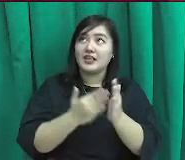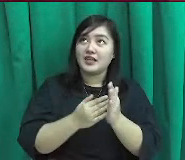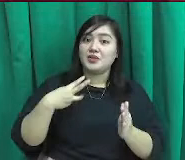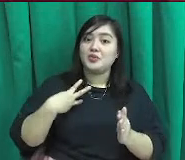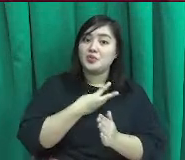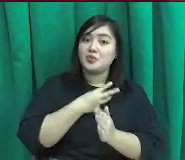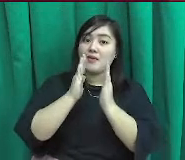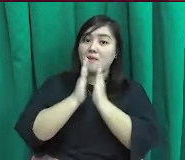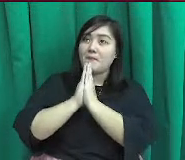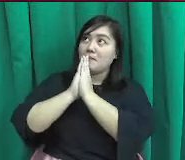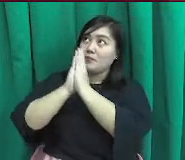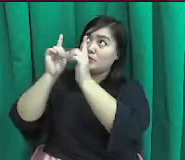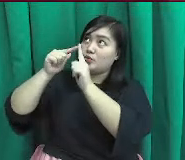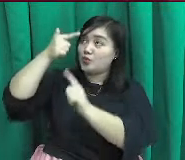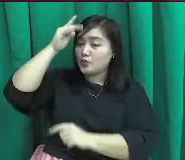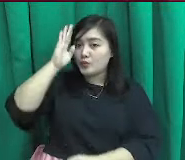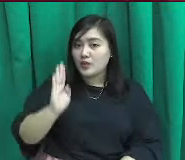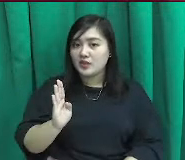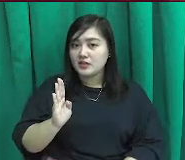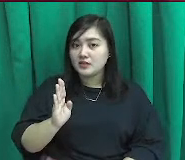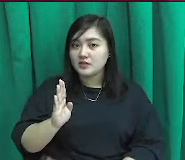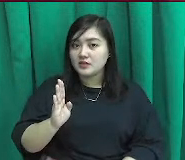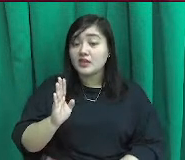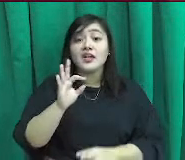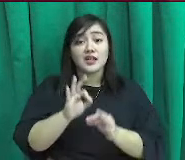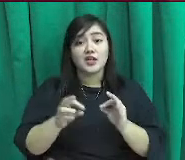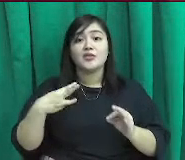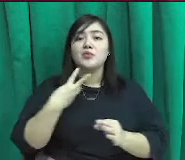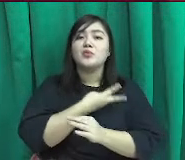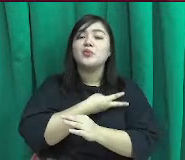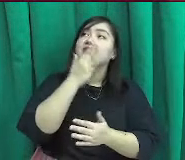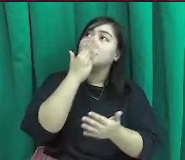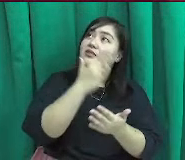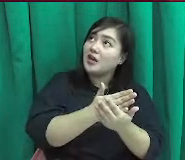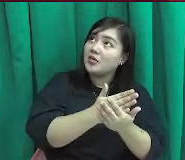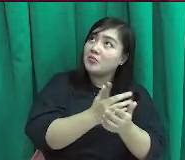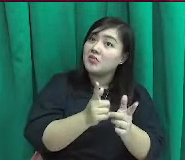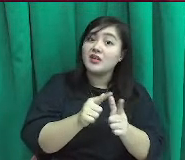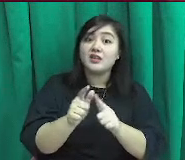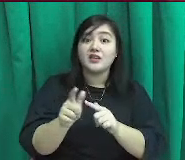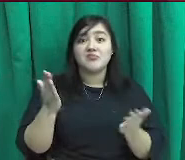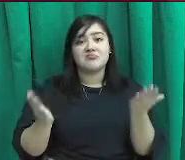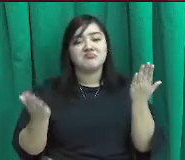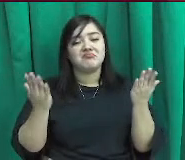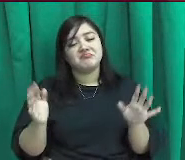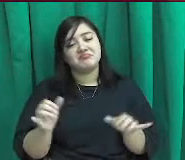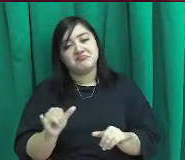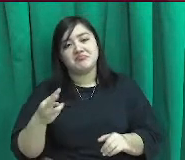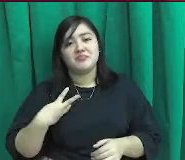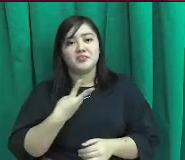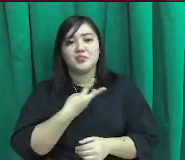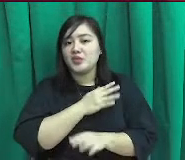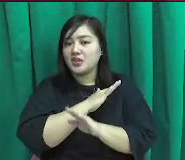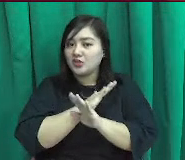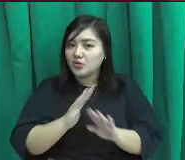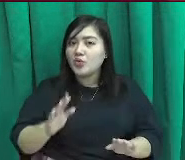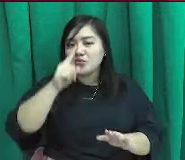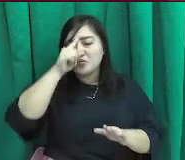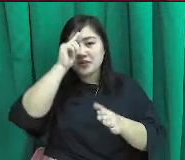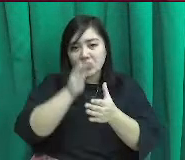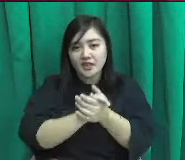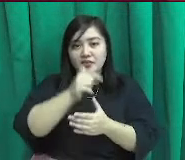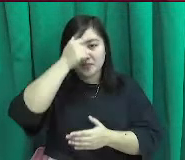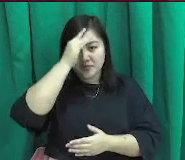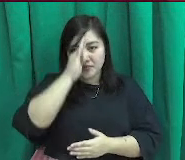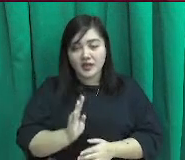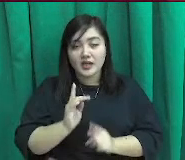tayo sa panalangin, kung i-give up natin ang panalangin, hindi ba tayo naniniwala na yung panalangin ay sasagutin? Yep. Aha! Yan po